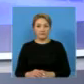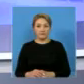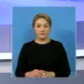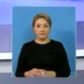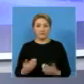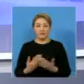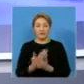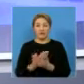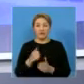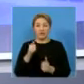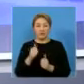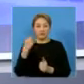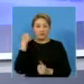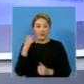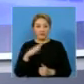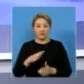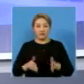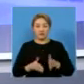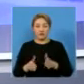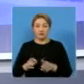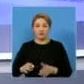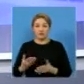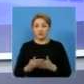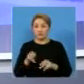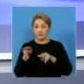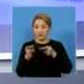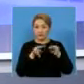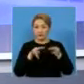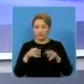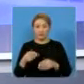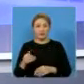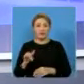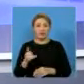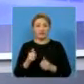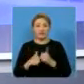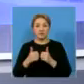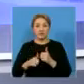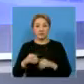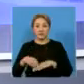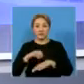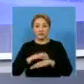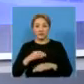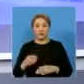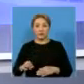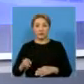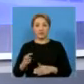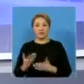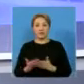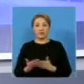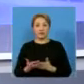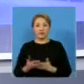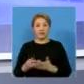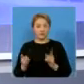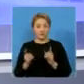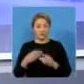К местным новостям. Качество дорог региона на особом контроле. В среду под председательством акима Актюбинской области Ондасына Уразалина